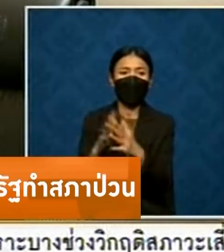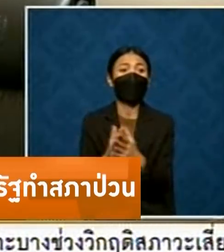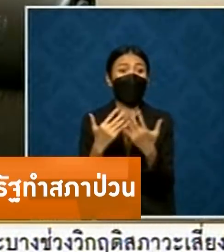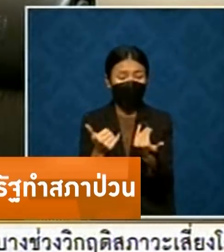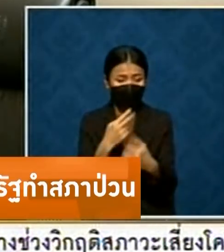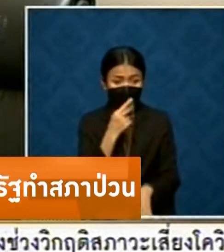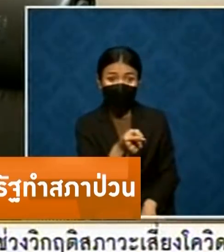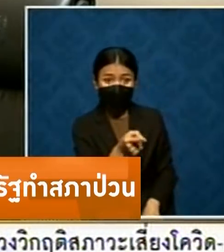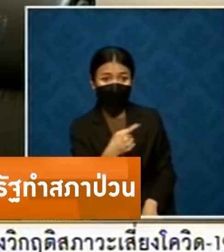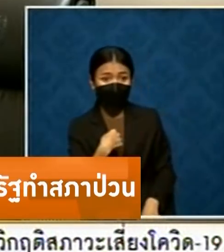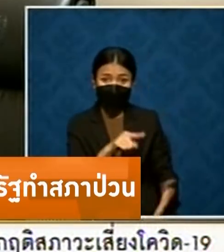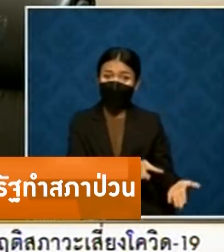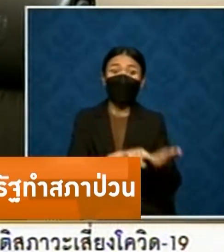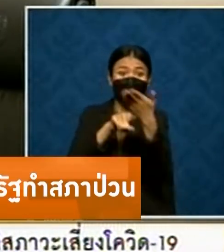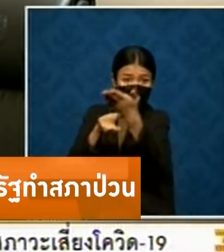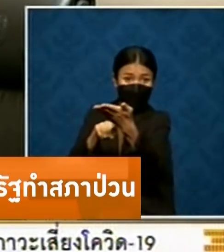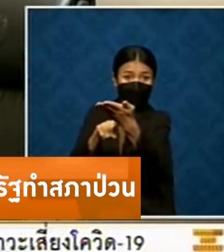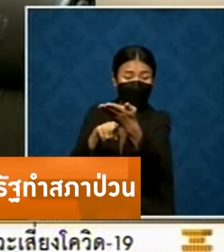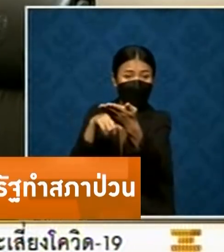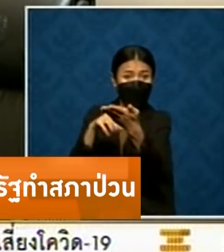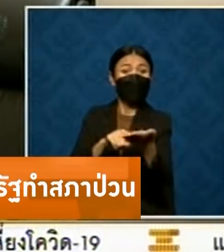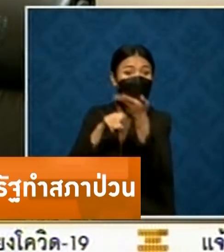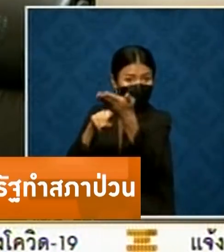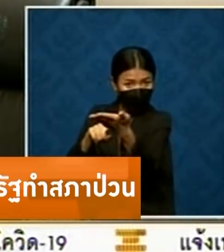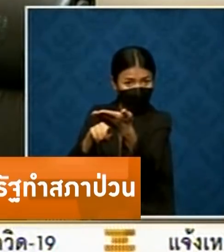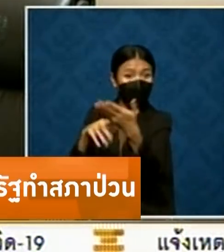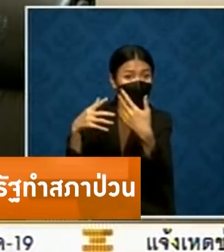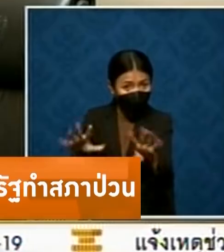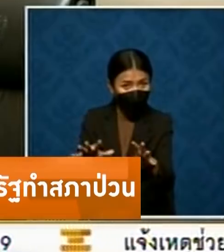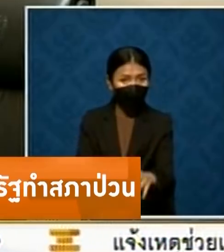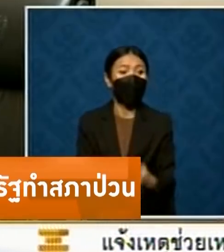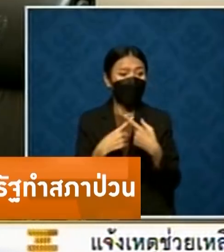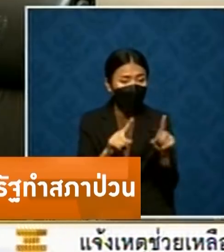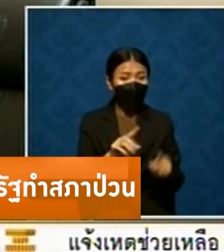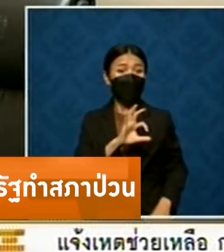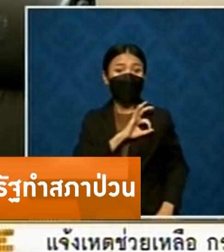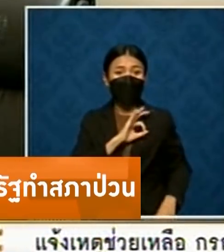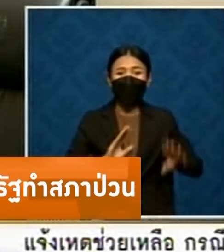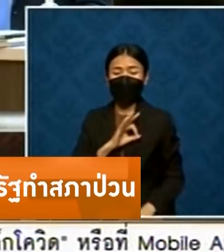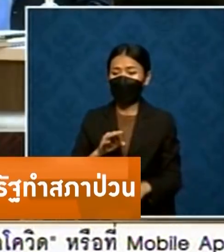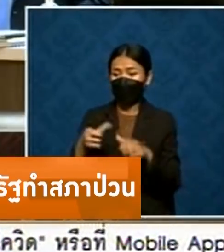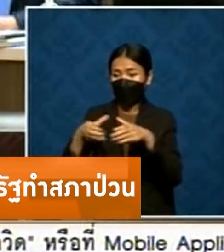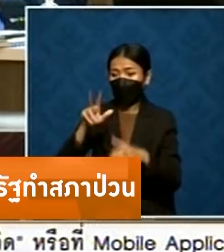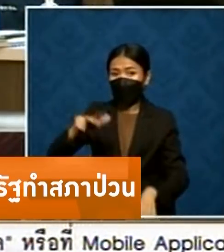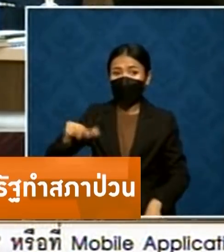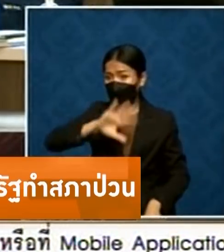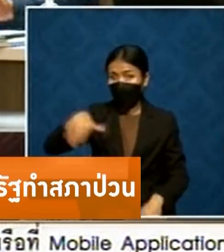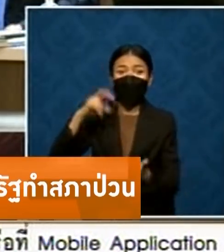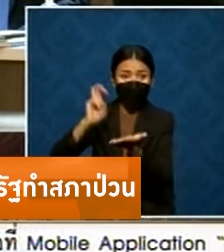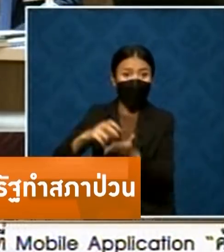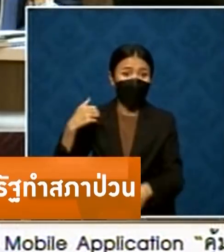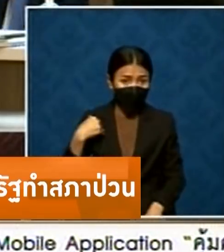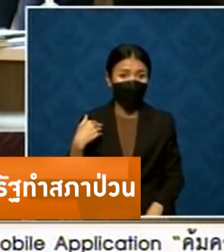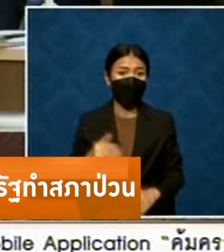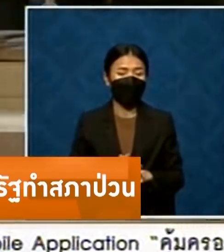ขึ้นนั้นฝ่ายค้านนะครับโดยถ้าอย่างนี้พรรคเพื่อไทยนั้นถือว่าเป็นแพ็คติดทางการเมืองนะครับเพื่อไทยไม่ได้ไม่